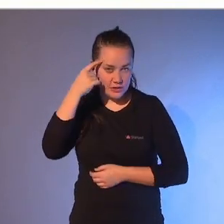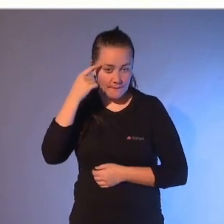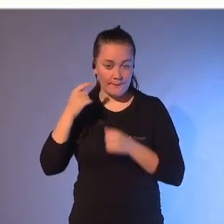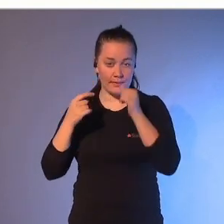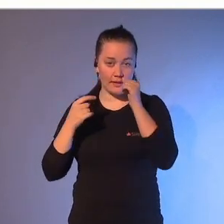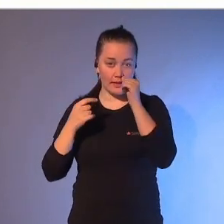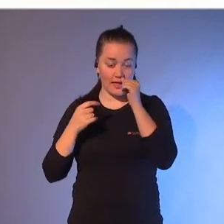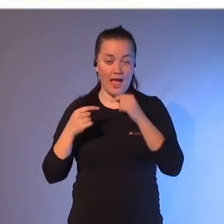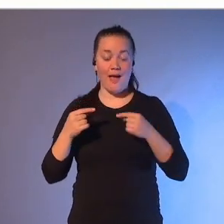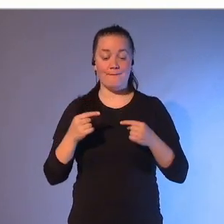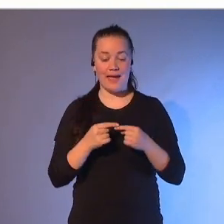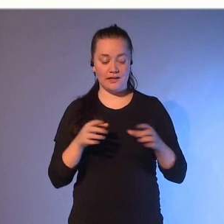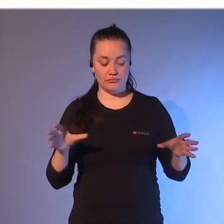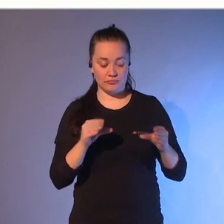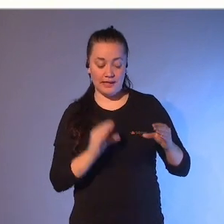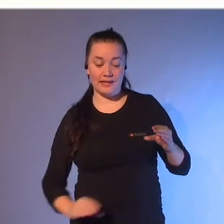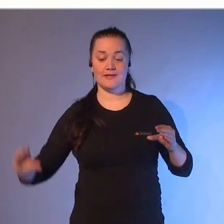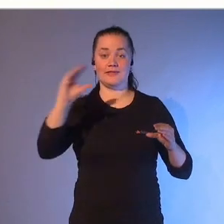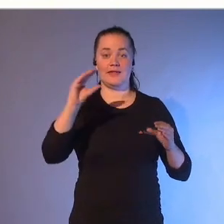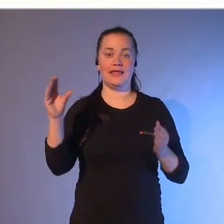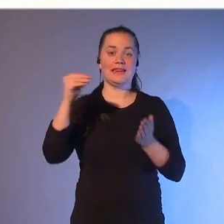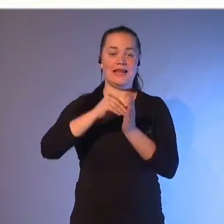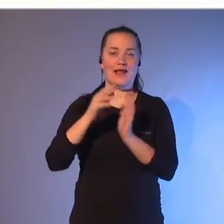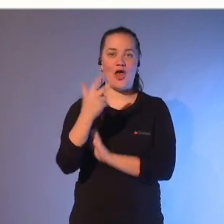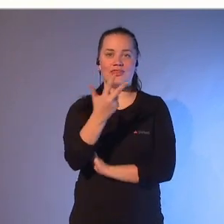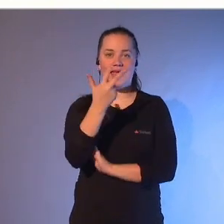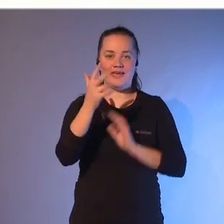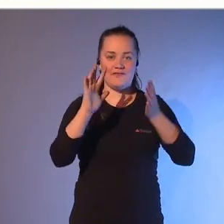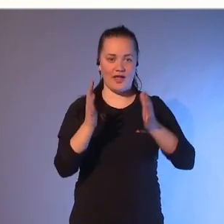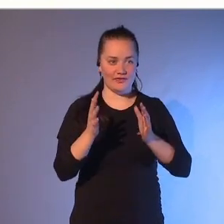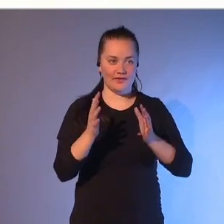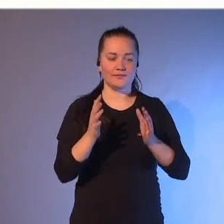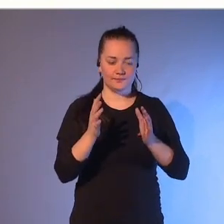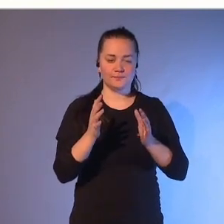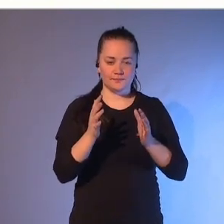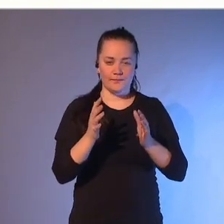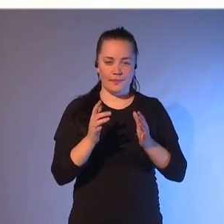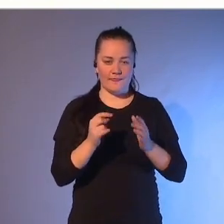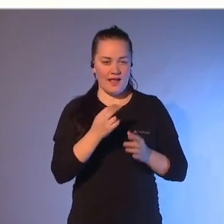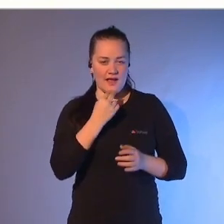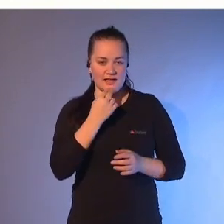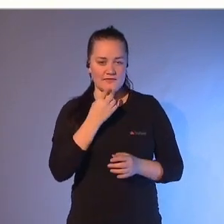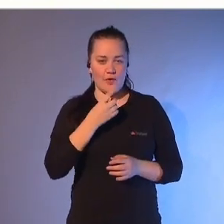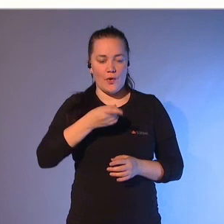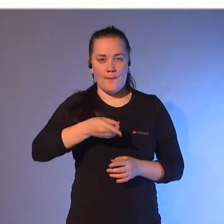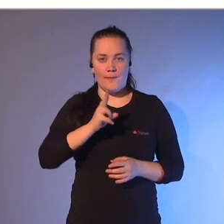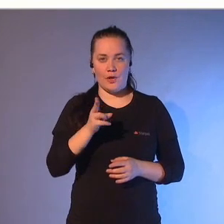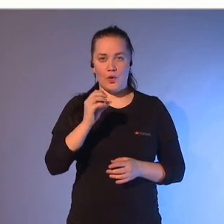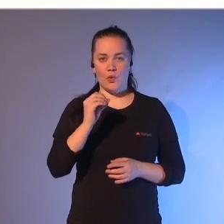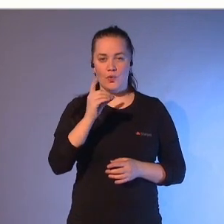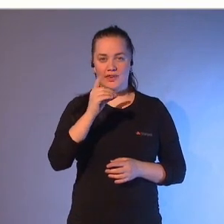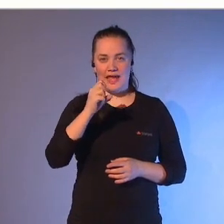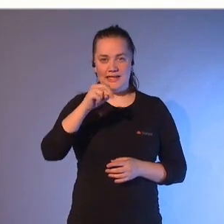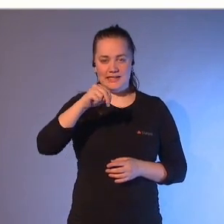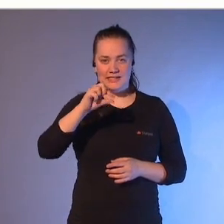så har han da en tredje variant, nemlig som kalles prudentia, altså det her